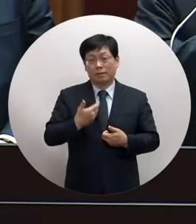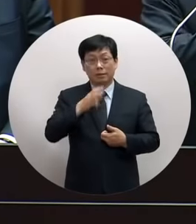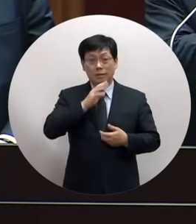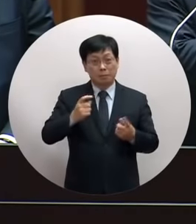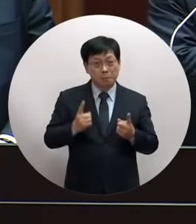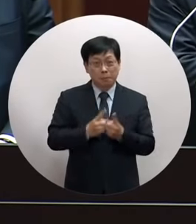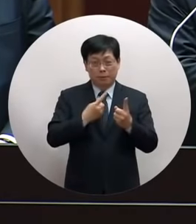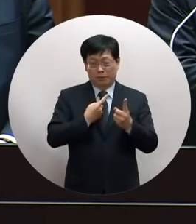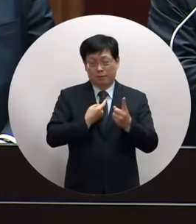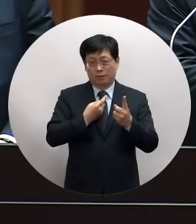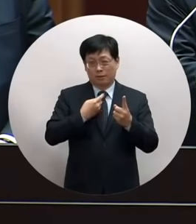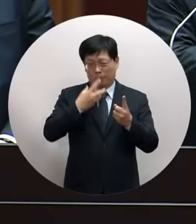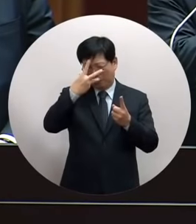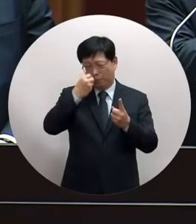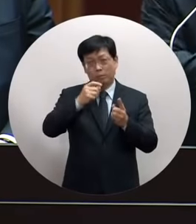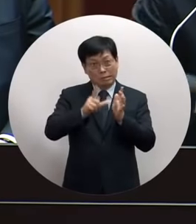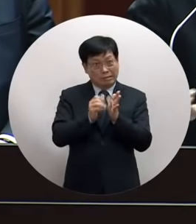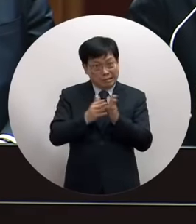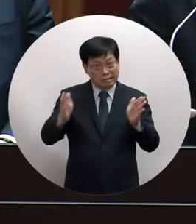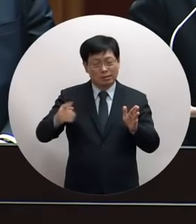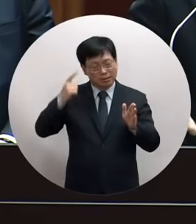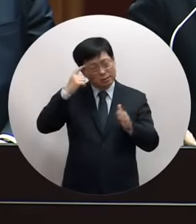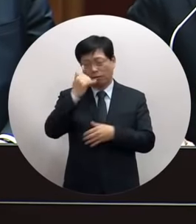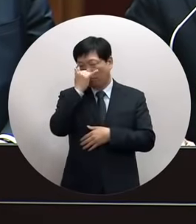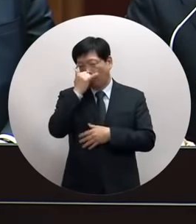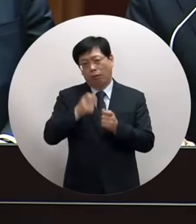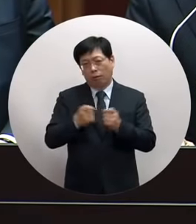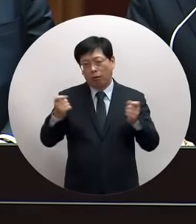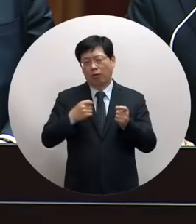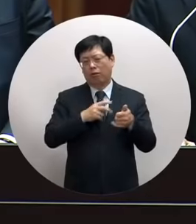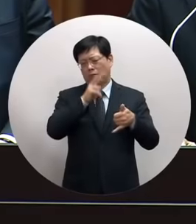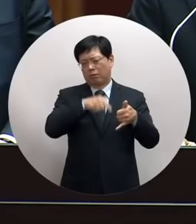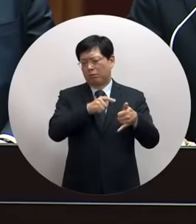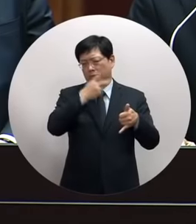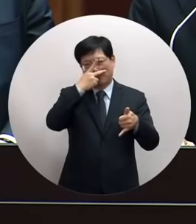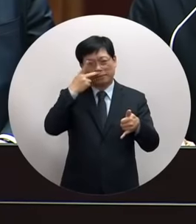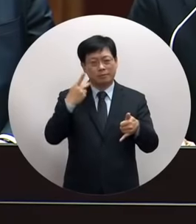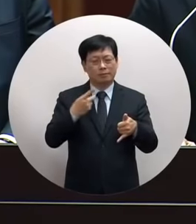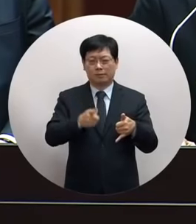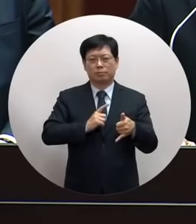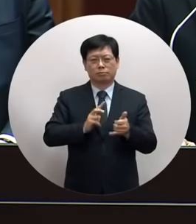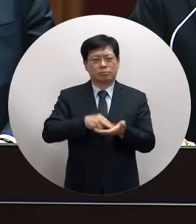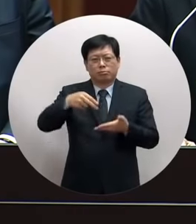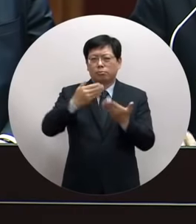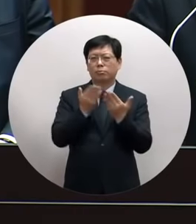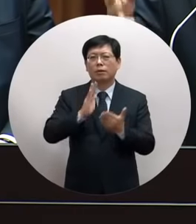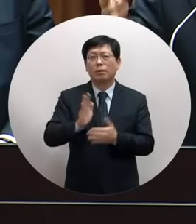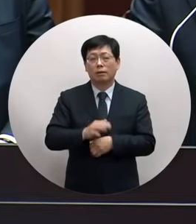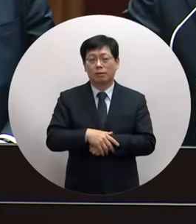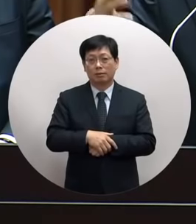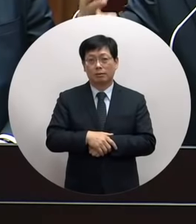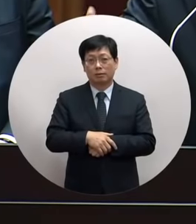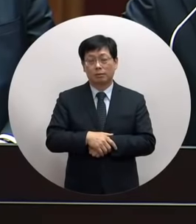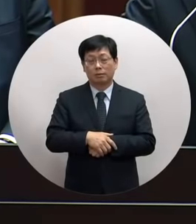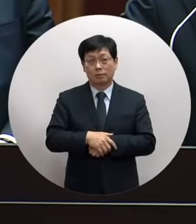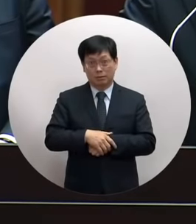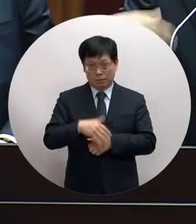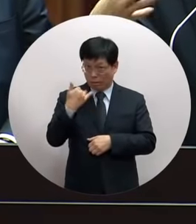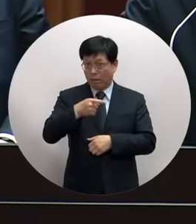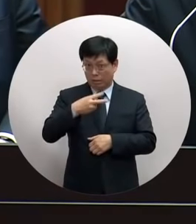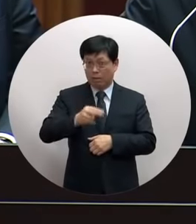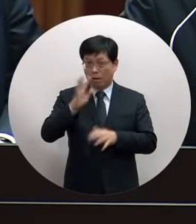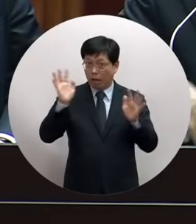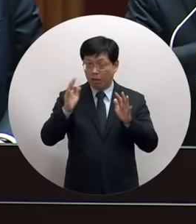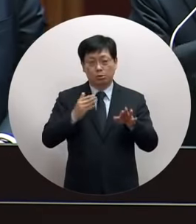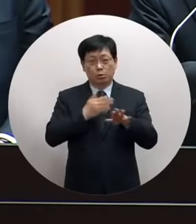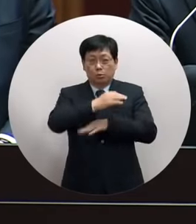时候比较想睡觉，睡得比较长，就觉得很懒惰，怎么不起来读书等等。还有些孩子